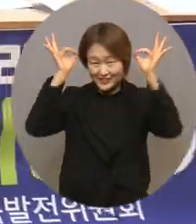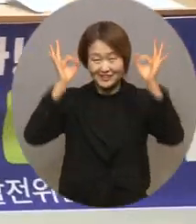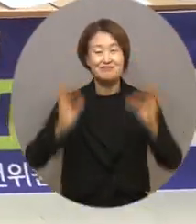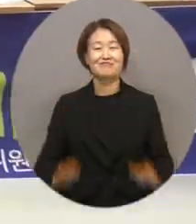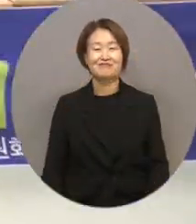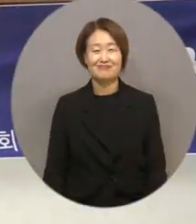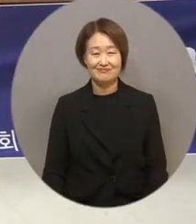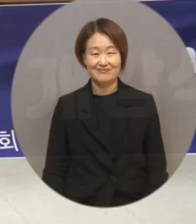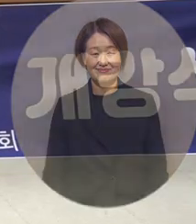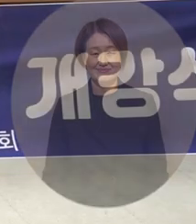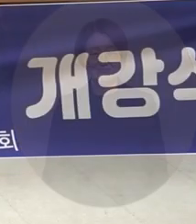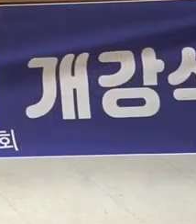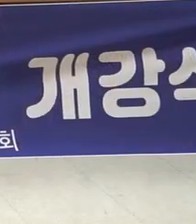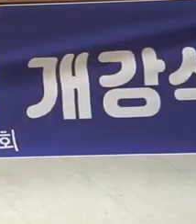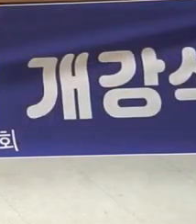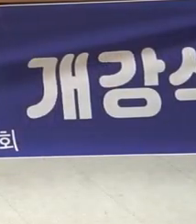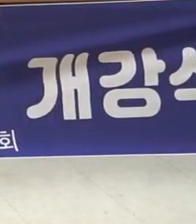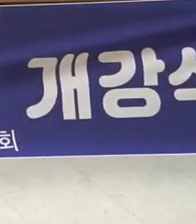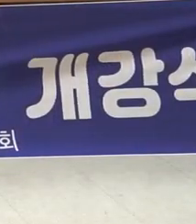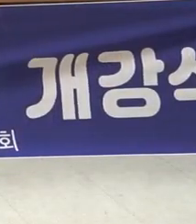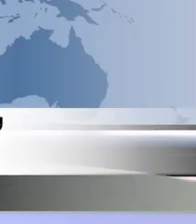뉴스 김정현입니다.